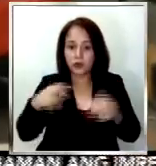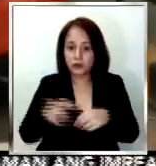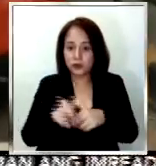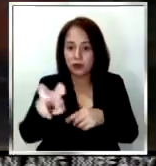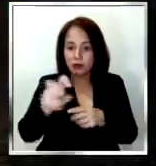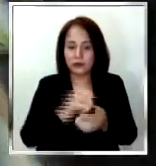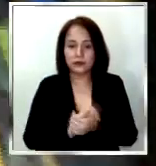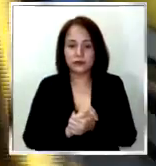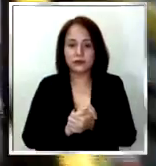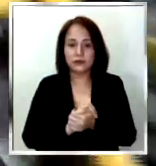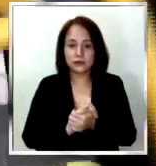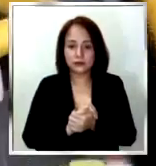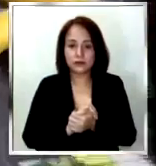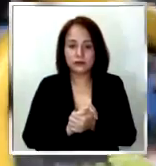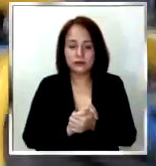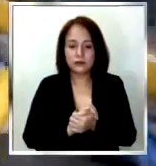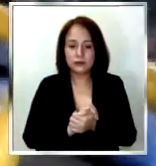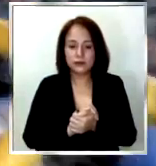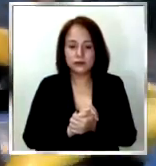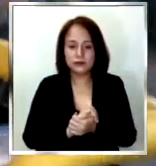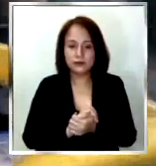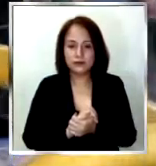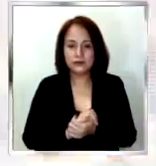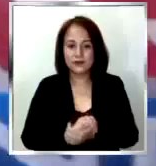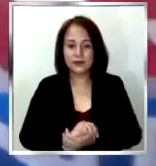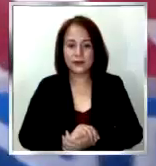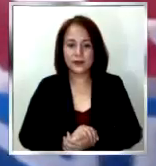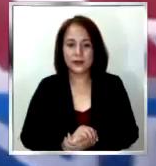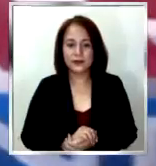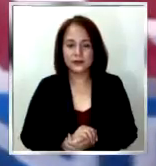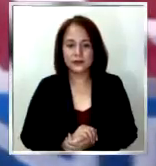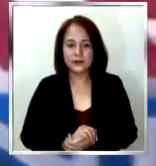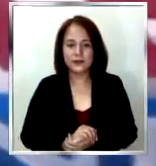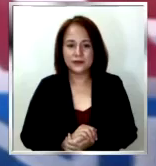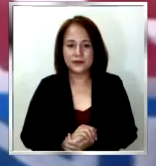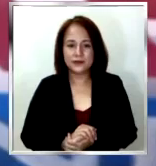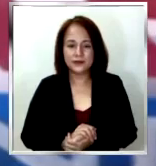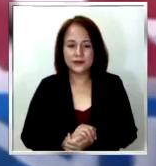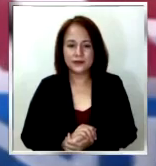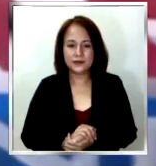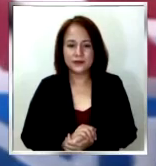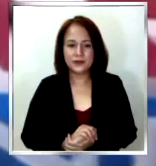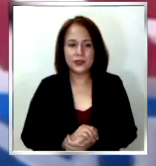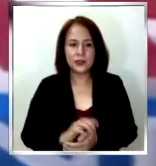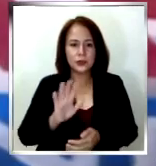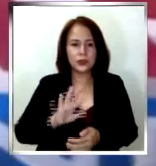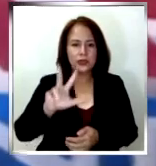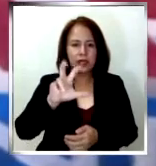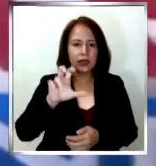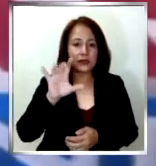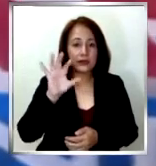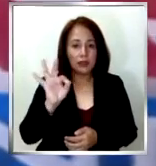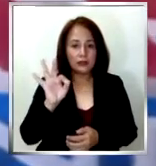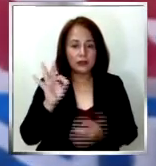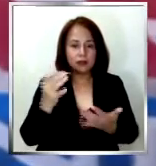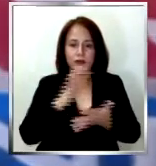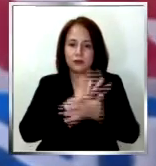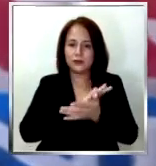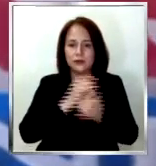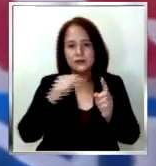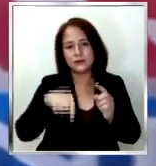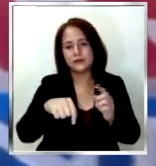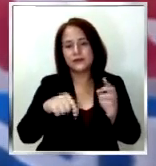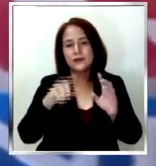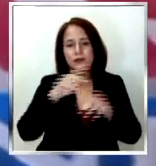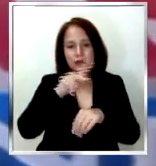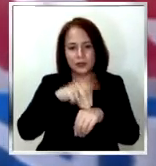Son, Nakatutok, 24 oras. Mayigit 319,000 na ang COVID cases sa Pilipinas, na top 20 pa